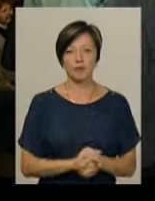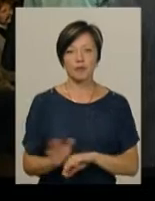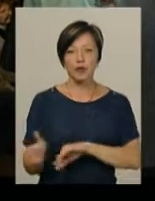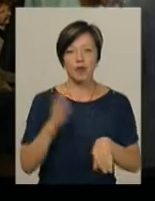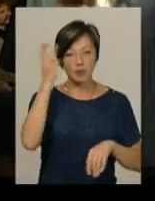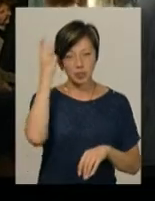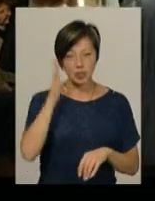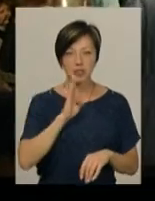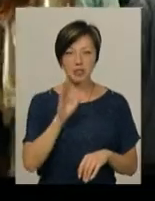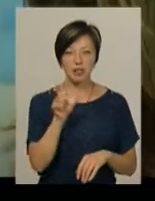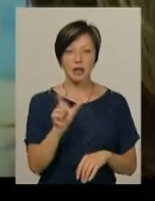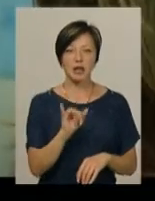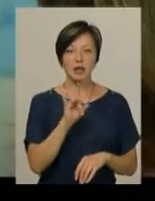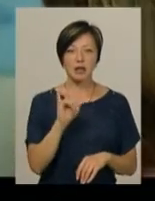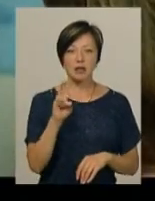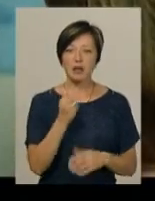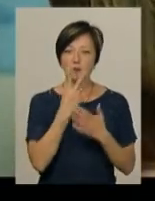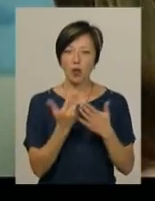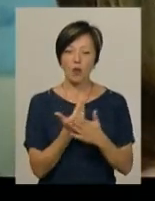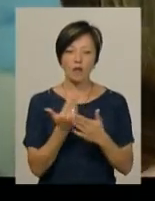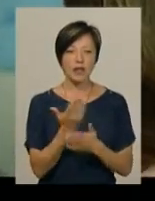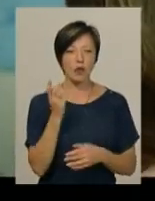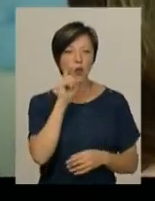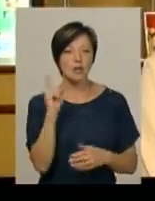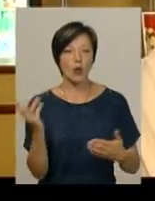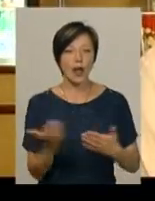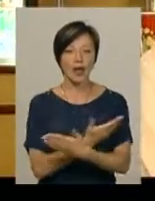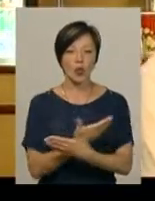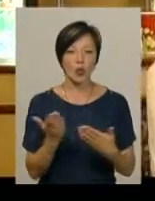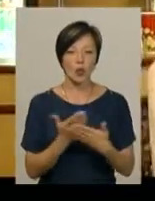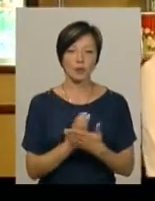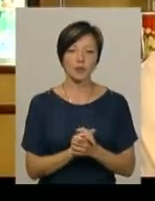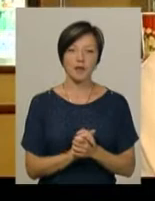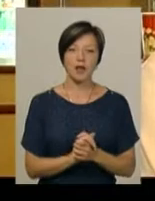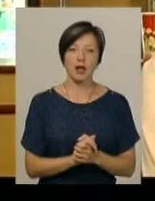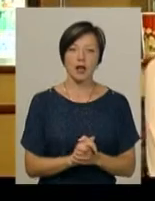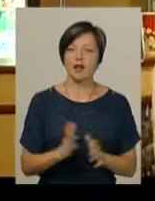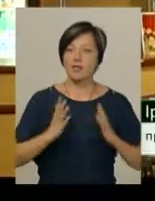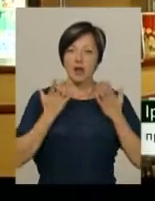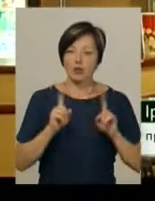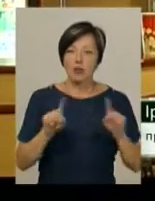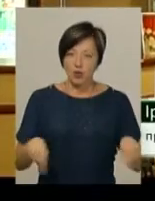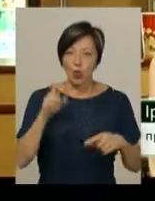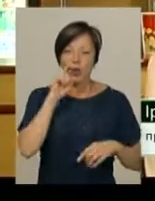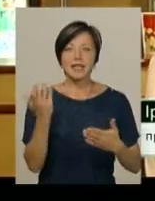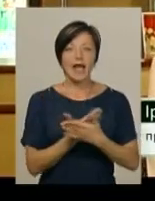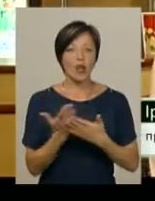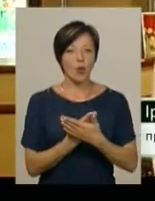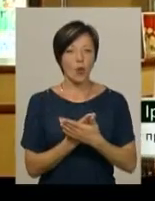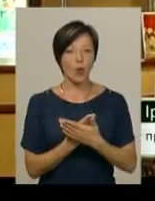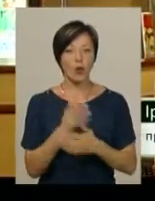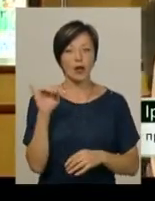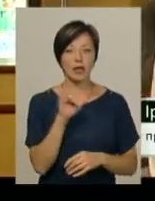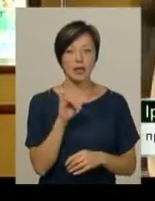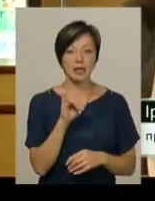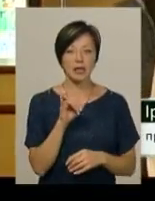Ірина Князюк каже, постійно слідкує за новинами українського кінематографа. В захваті від того, що відроджується українське кіно, і все-таки